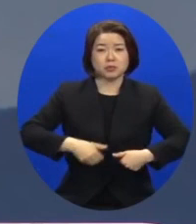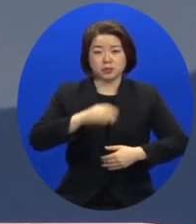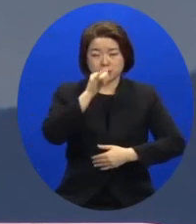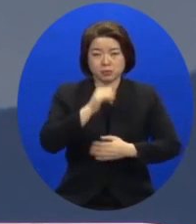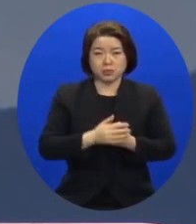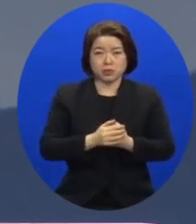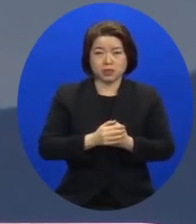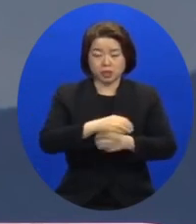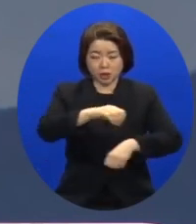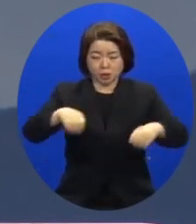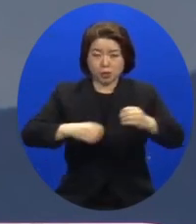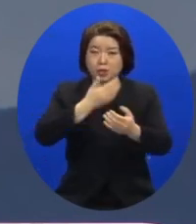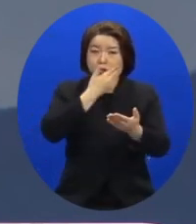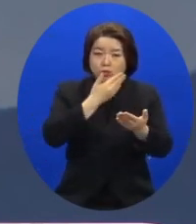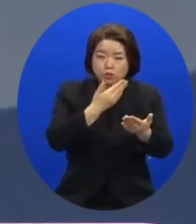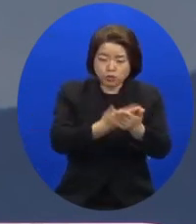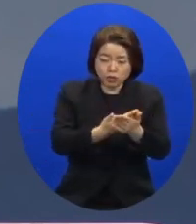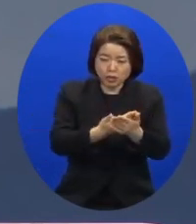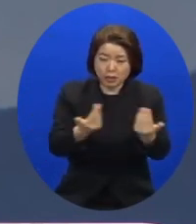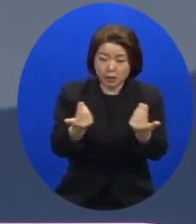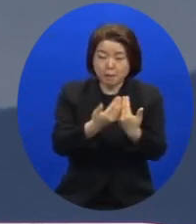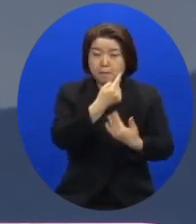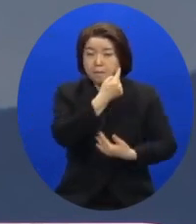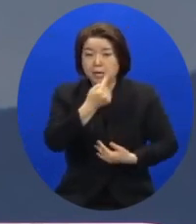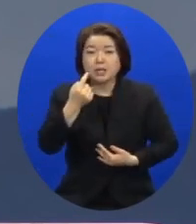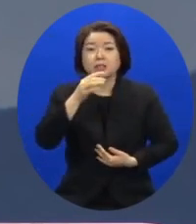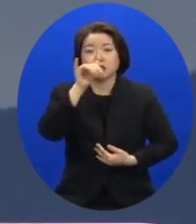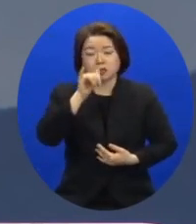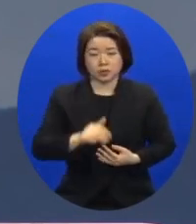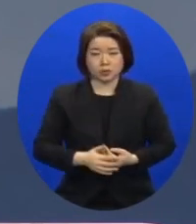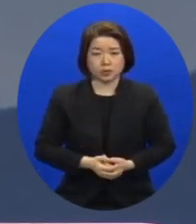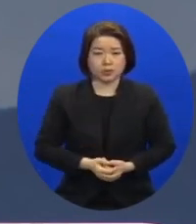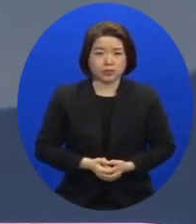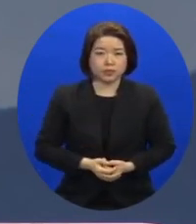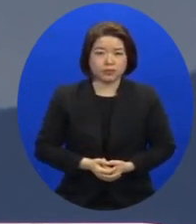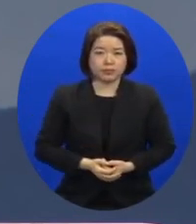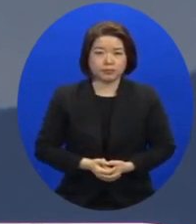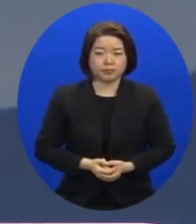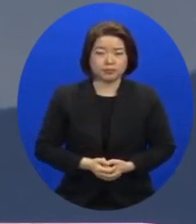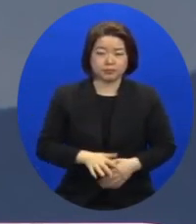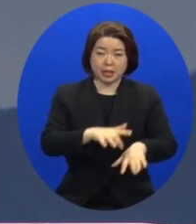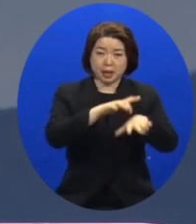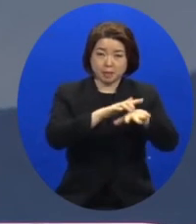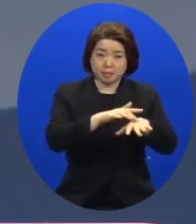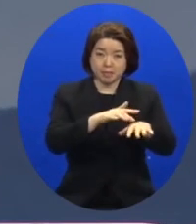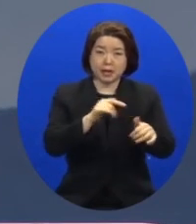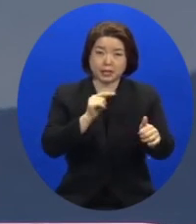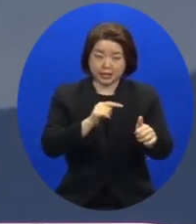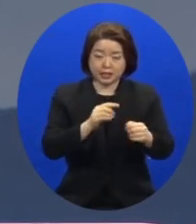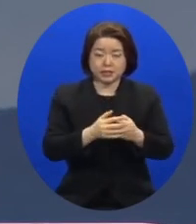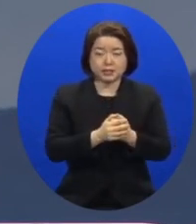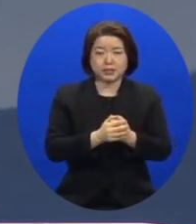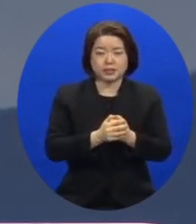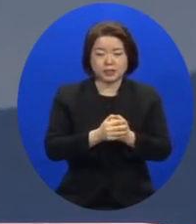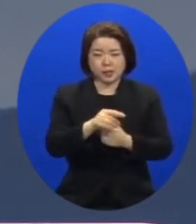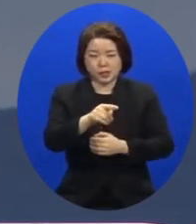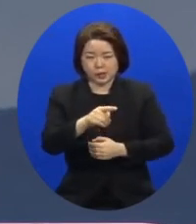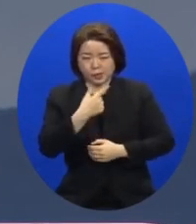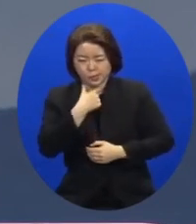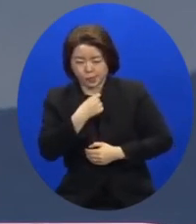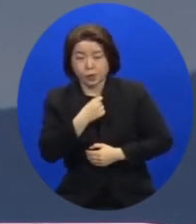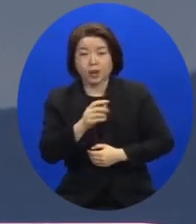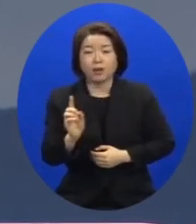중요하다 는 것의 반증이 라는거 마귀가 하는 놀이는 것 중에